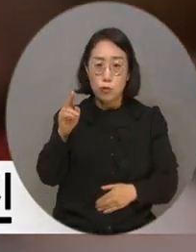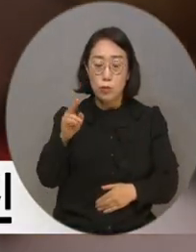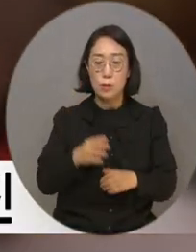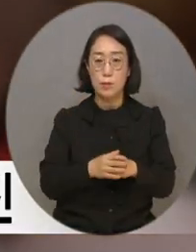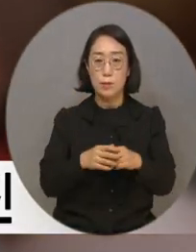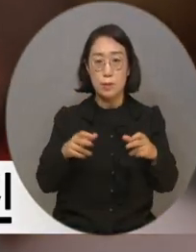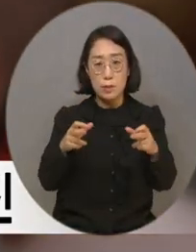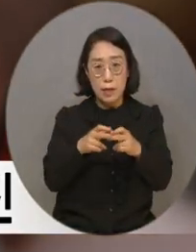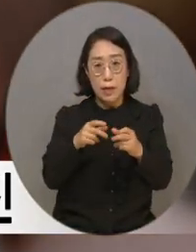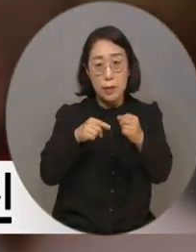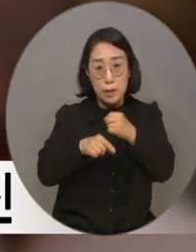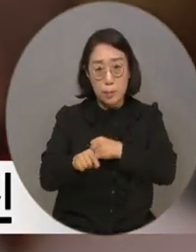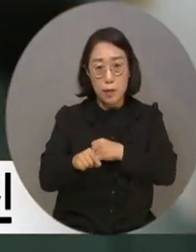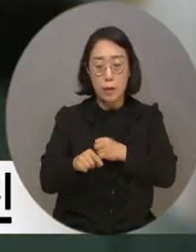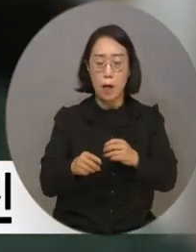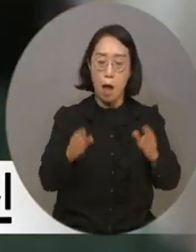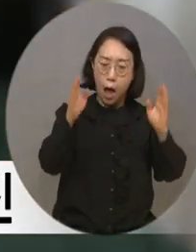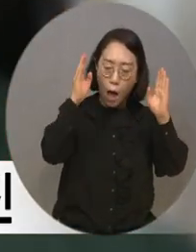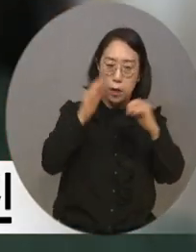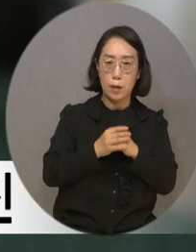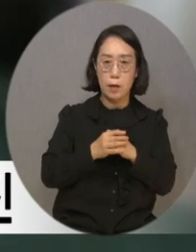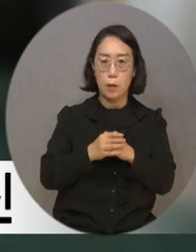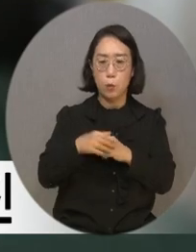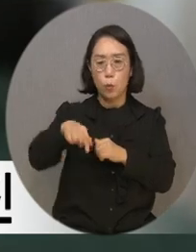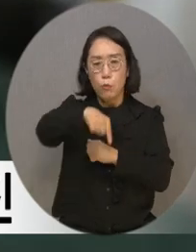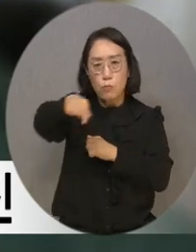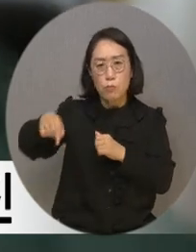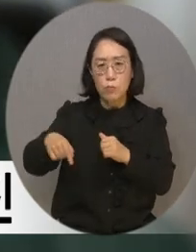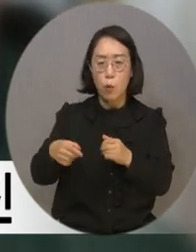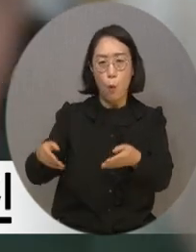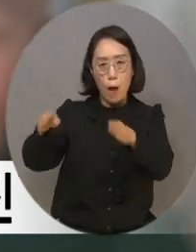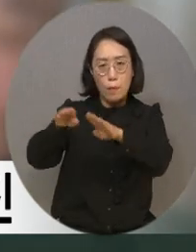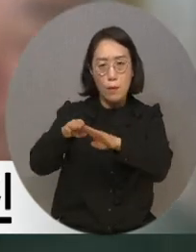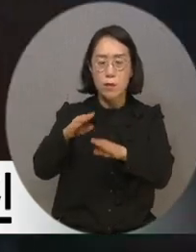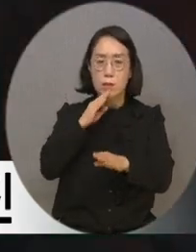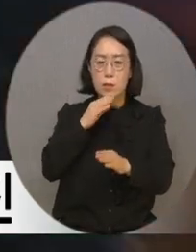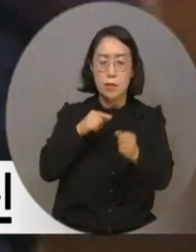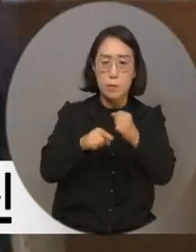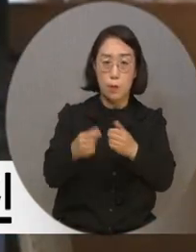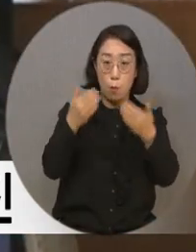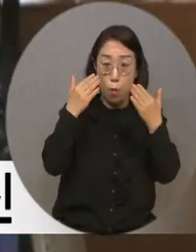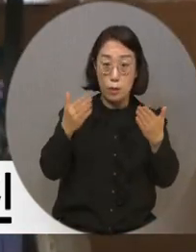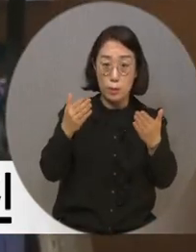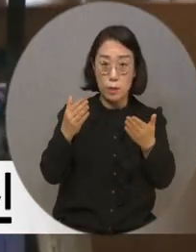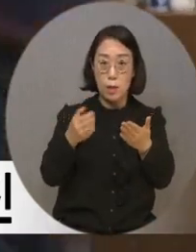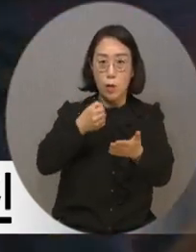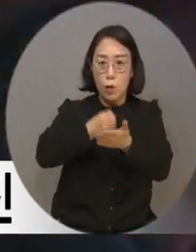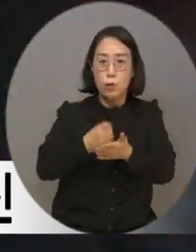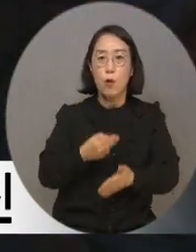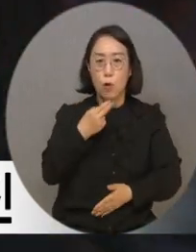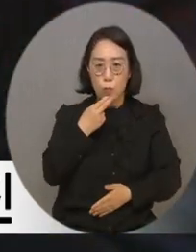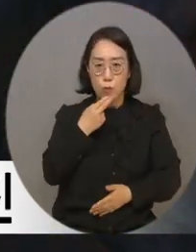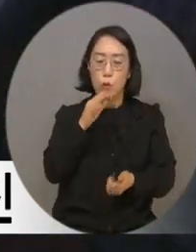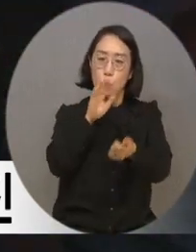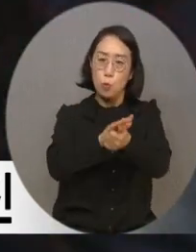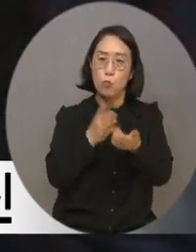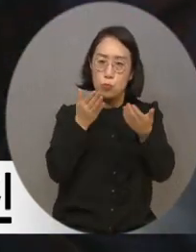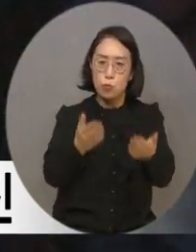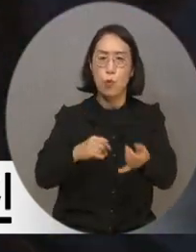학계 현장 등에서도 별도로 합의된 정의가 없을 정도로 실태 파악과 별도 지원 방안이 절실한